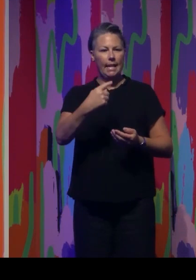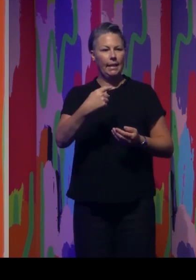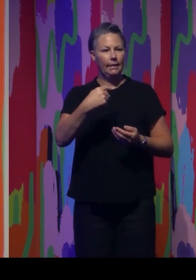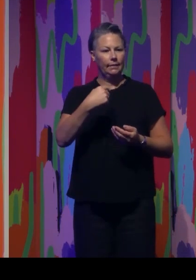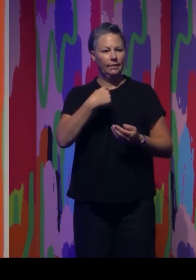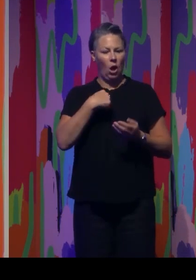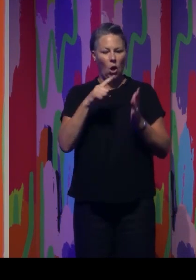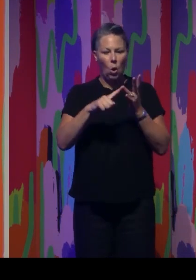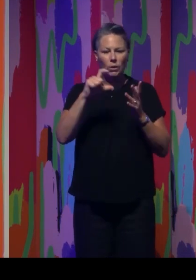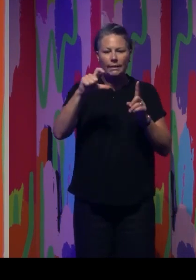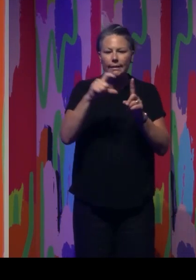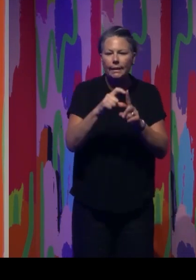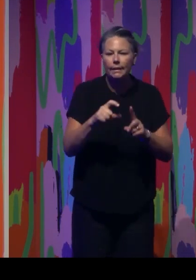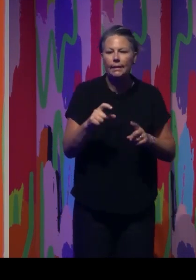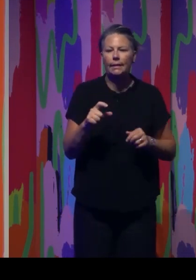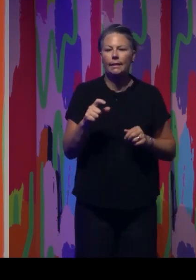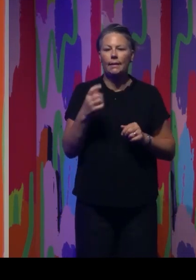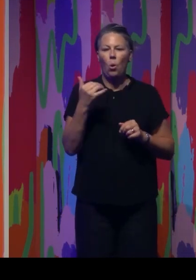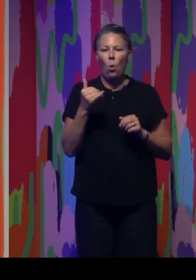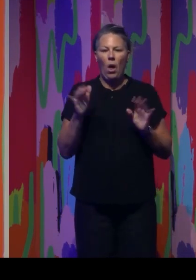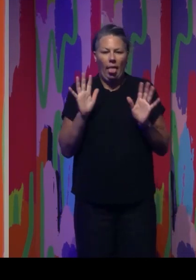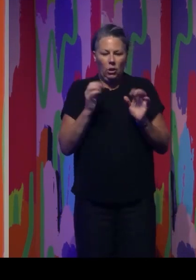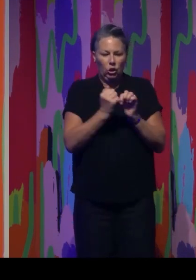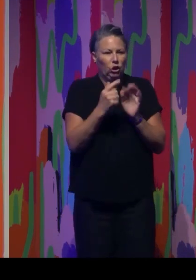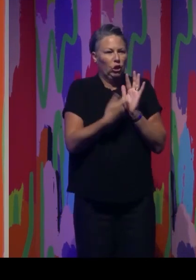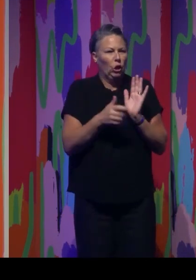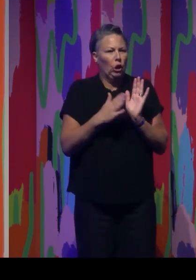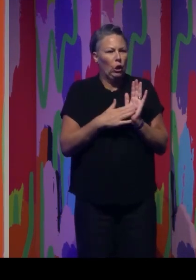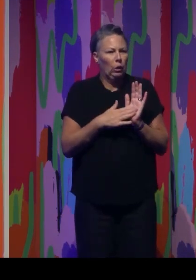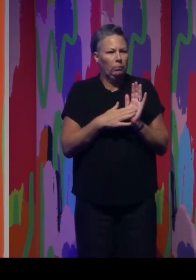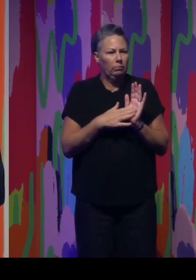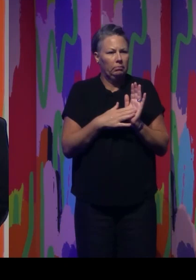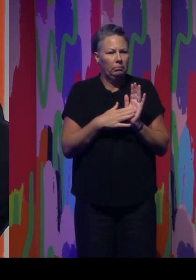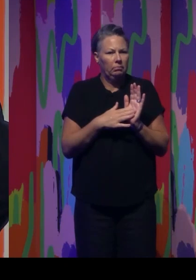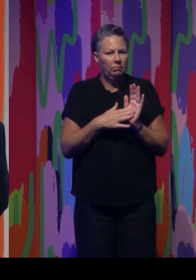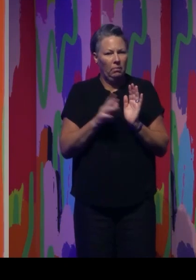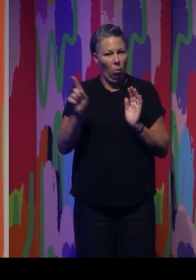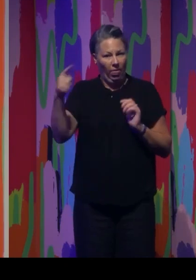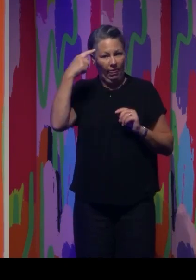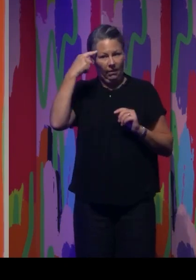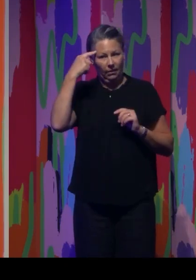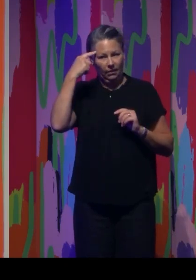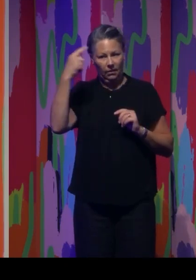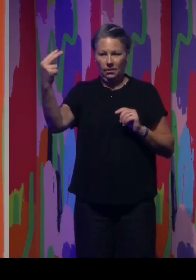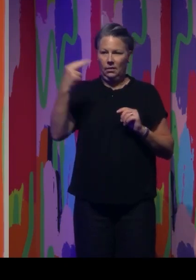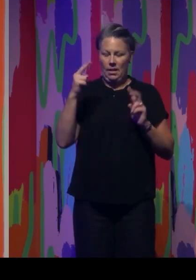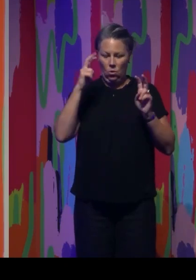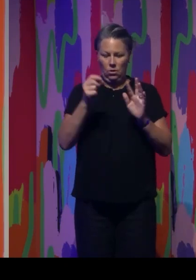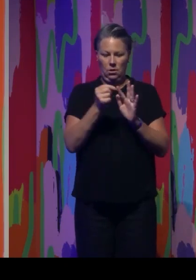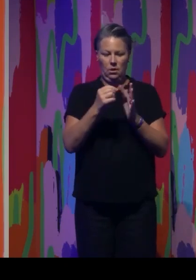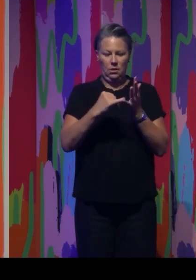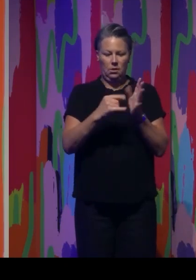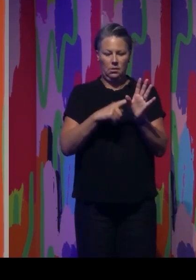to OCD or germophobia. Psychosexual disorder. And psychosexual